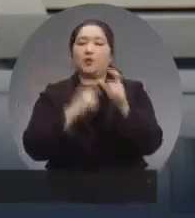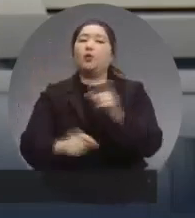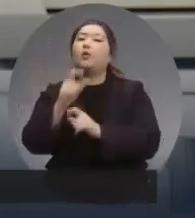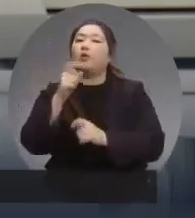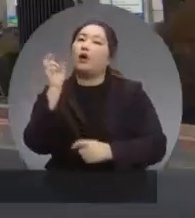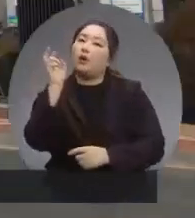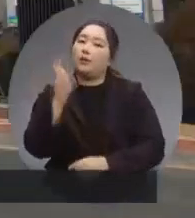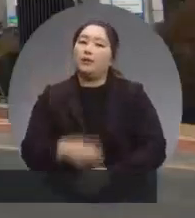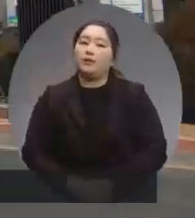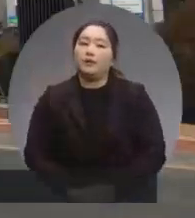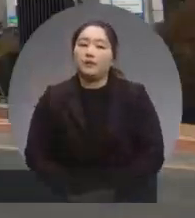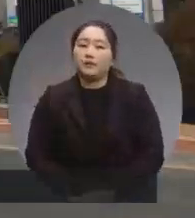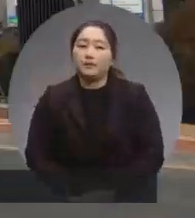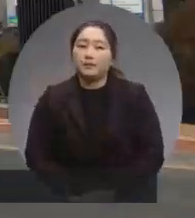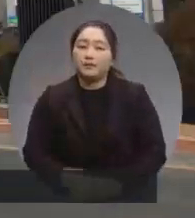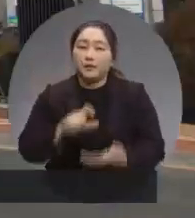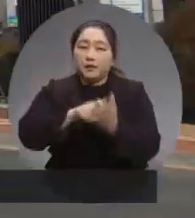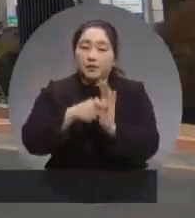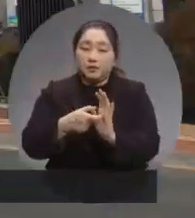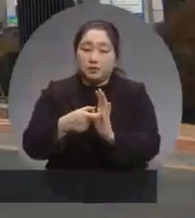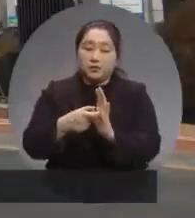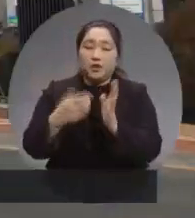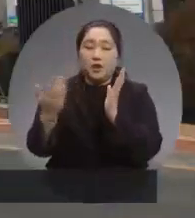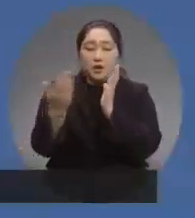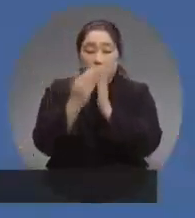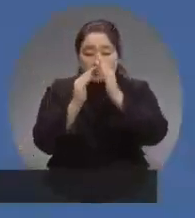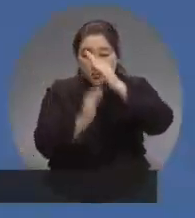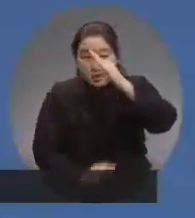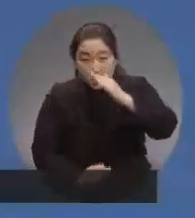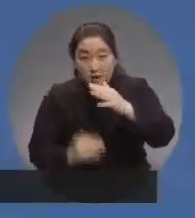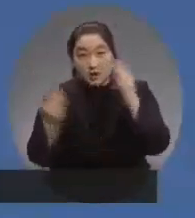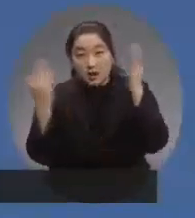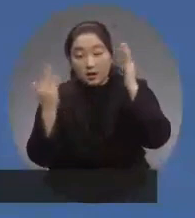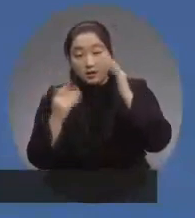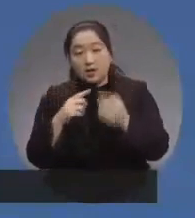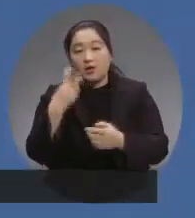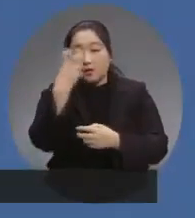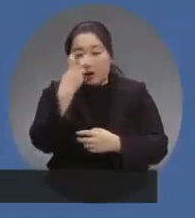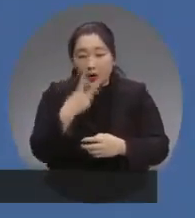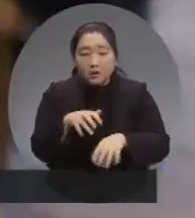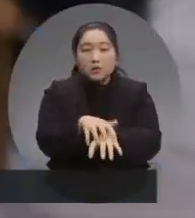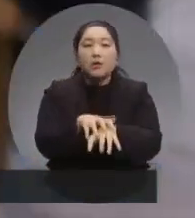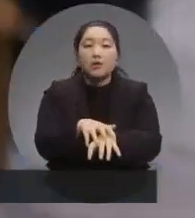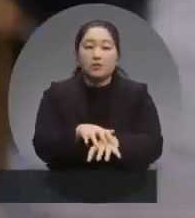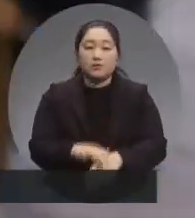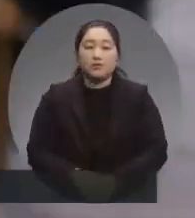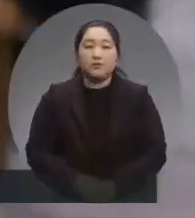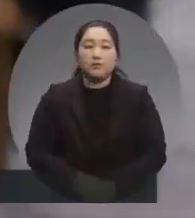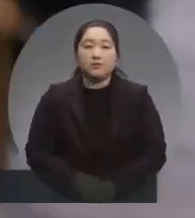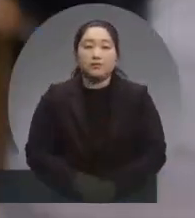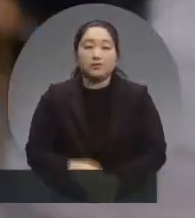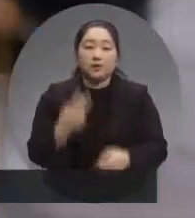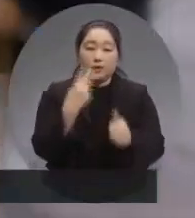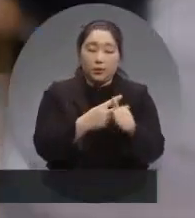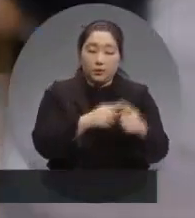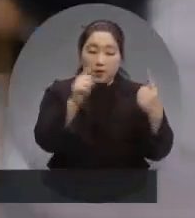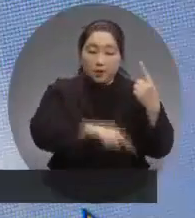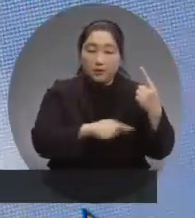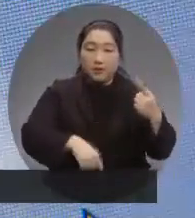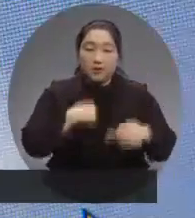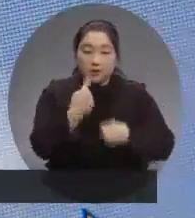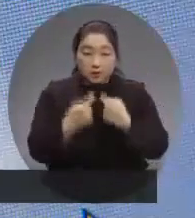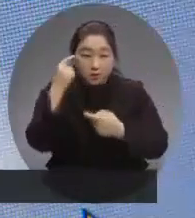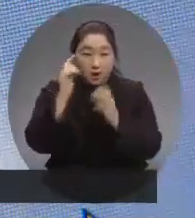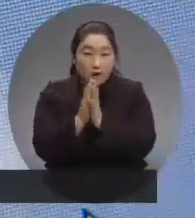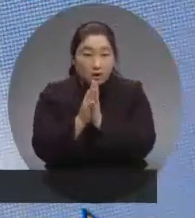것 같아요. 적정 수준에 이르지 못한 학생들에 대한 관리도 체계적으로 바꿨습니다. 교사 한 명이 자체적으로